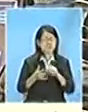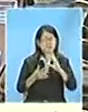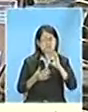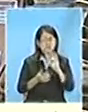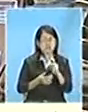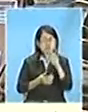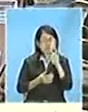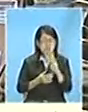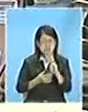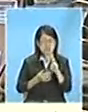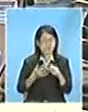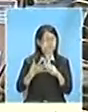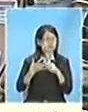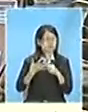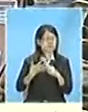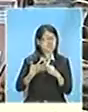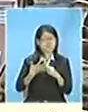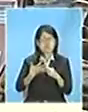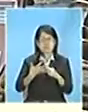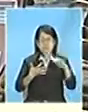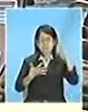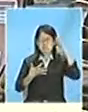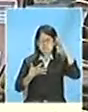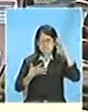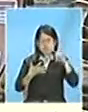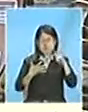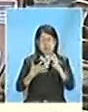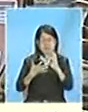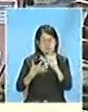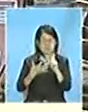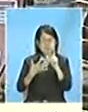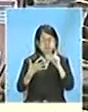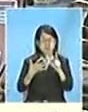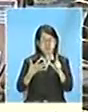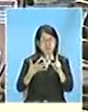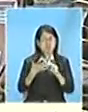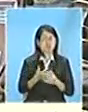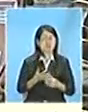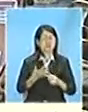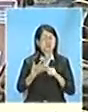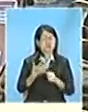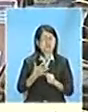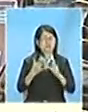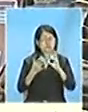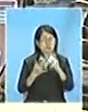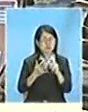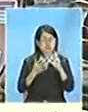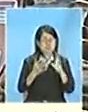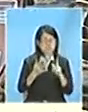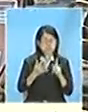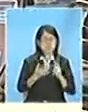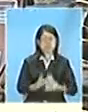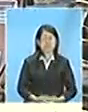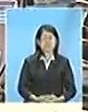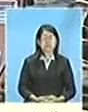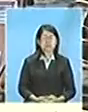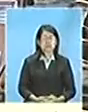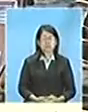สืบสายพลอากาศเอกชาลีจันเรืองนายชูชัยเลิศพงษ์อดิศ